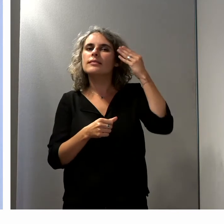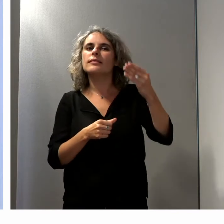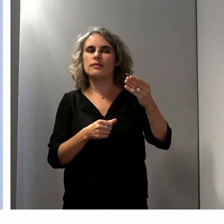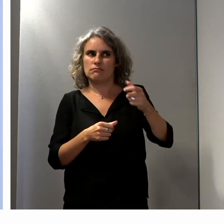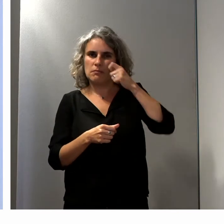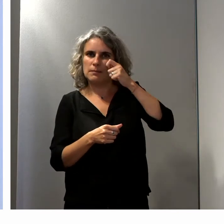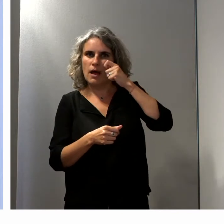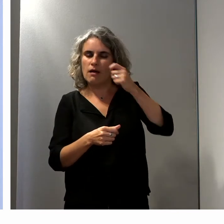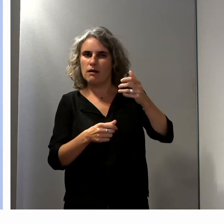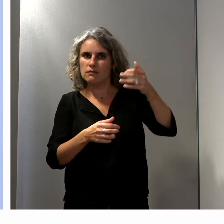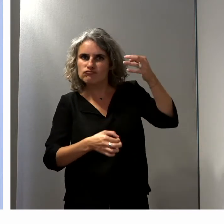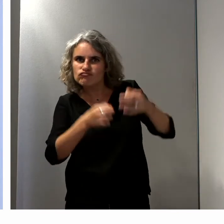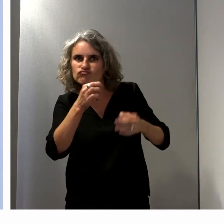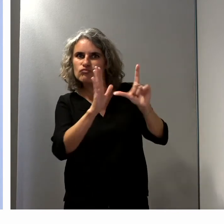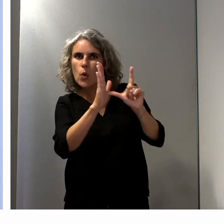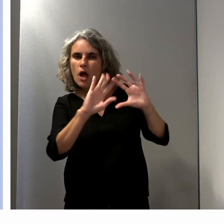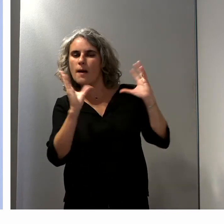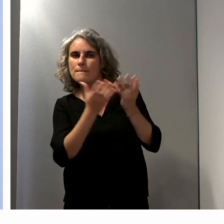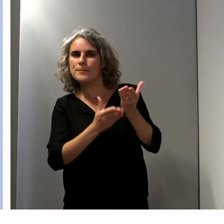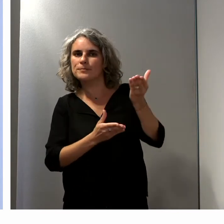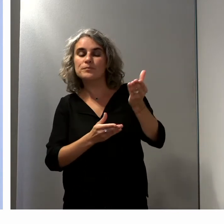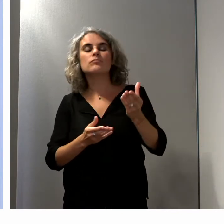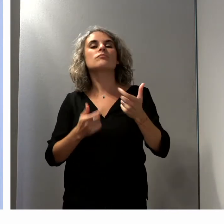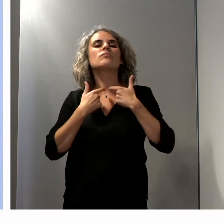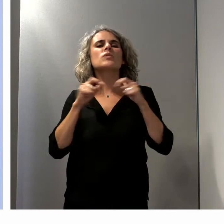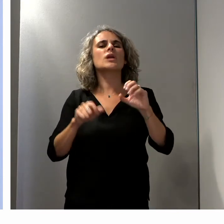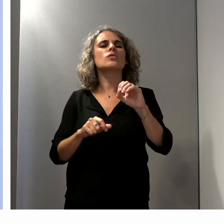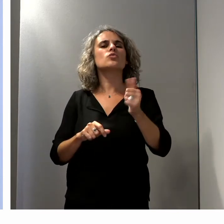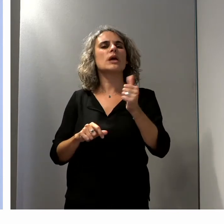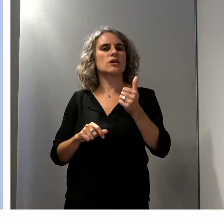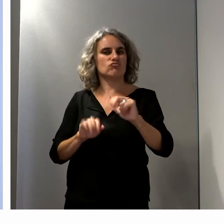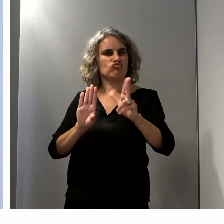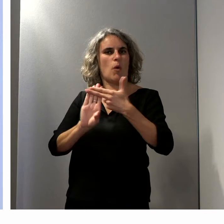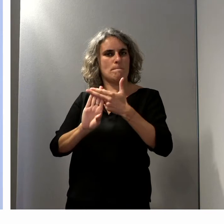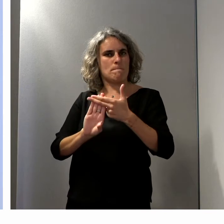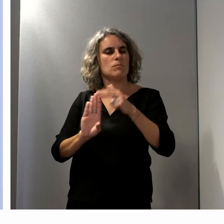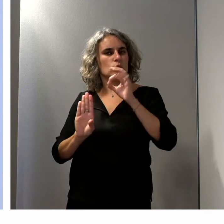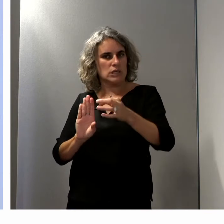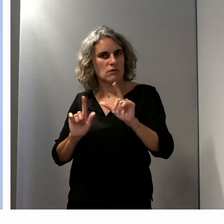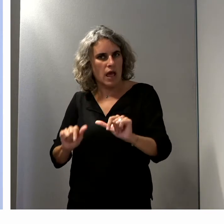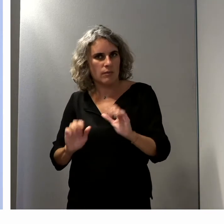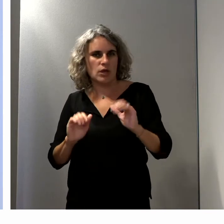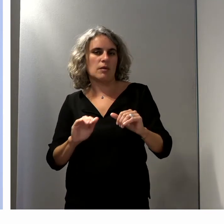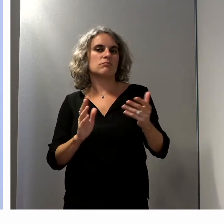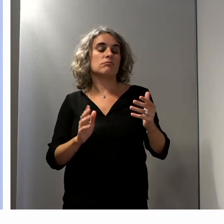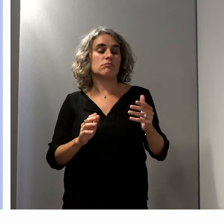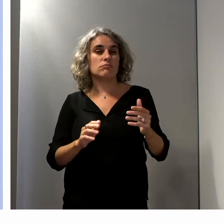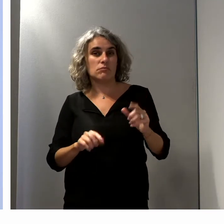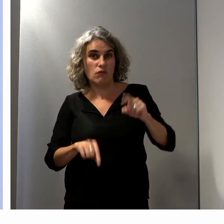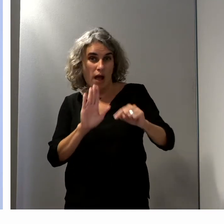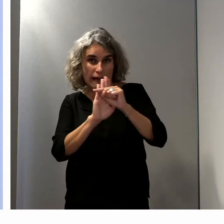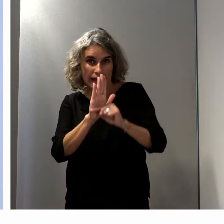Ngo, même si l'accessibilité numérique elle est normative, je pense qu'il y a un certain nombre de règles qui ne sont pas